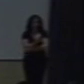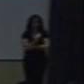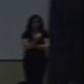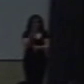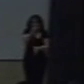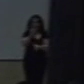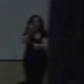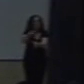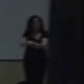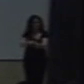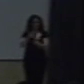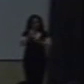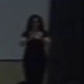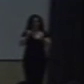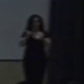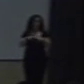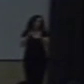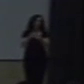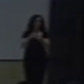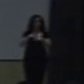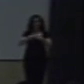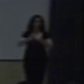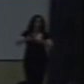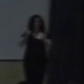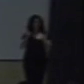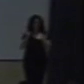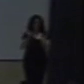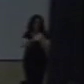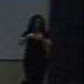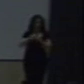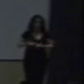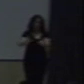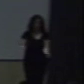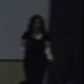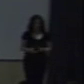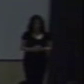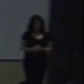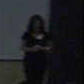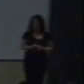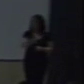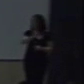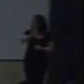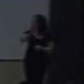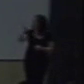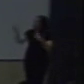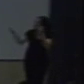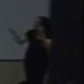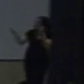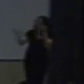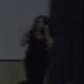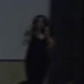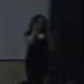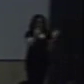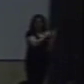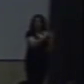No? Jo crec que això és una mica una reflexió que ens hem de fer sempre. Carme. Jo volia afegir una cosa que,